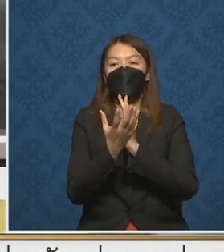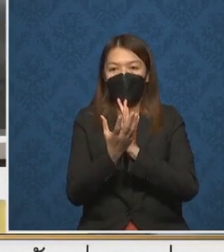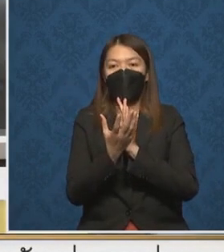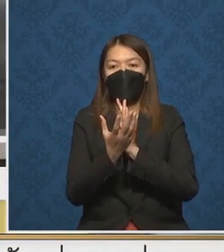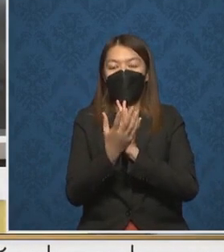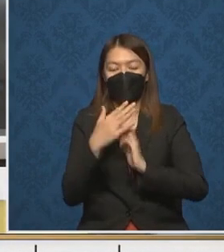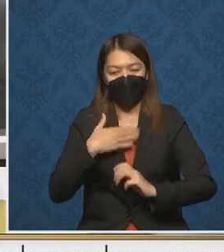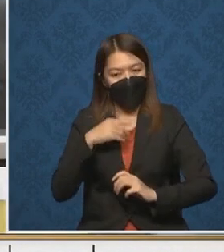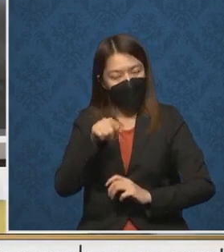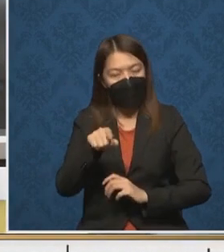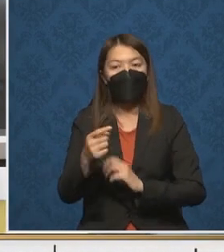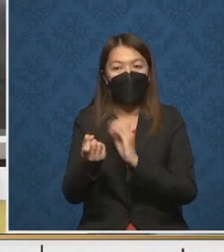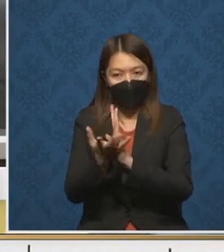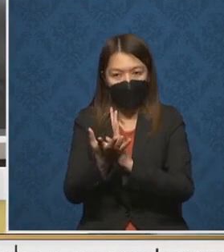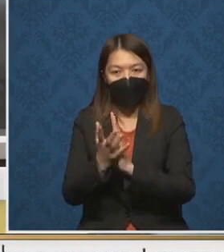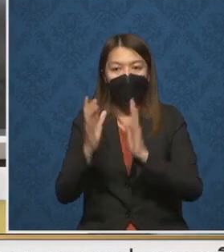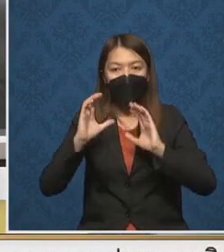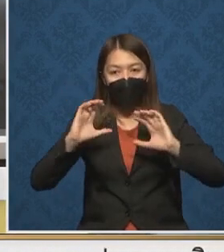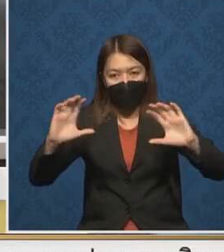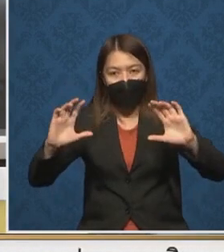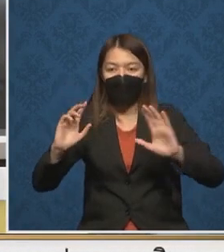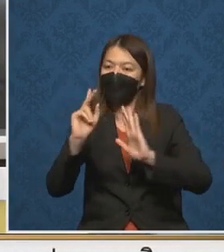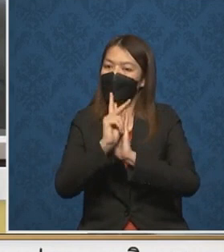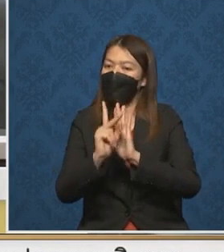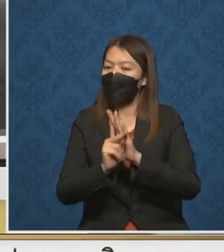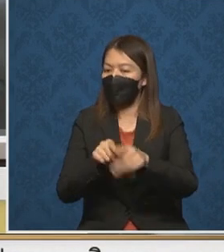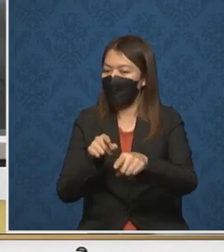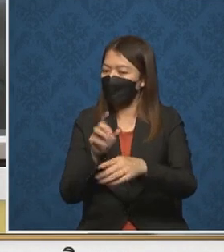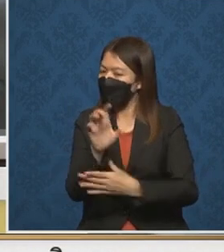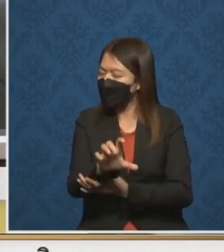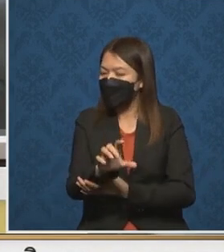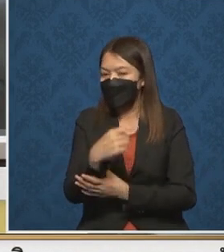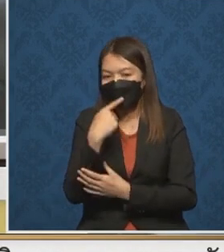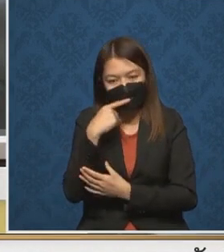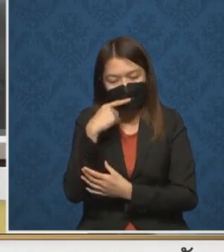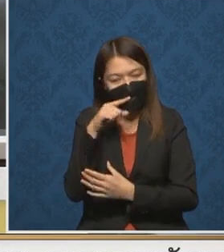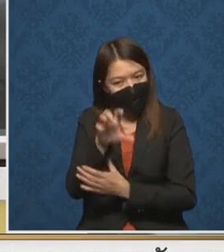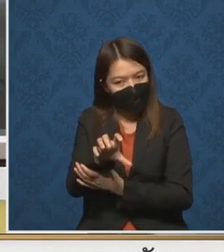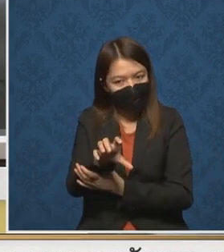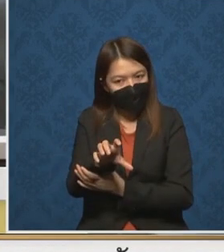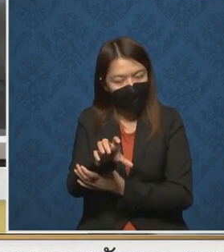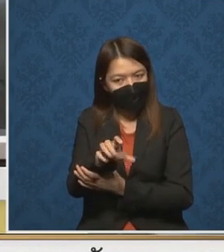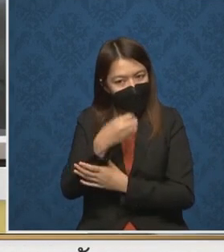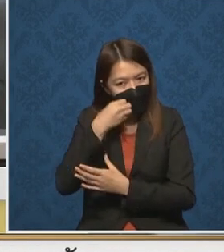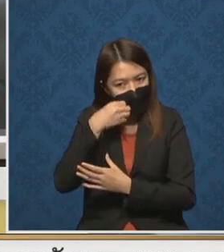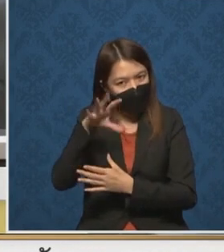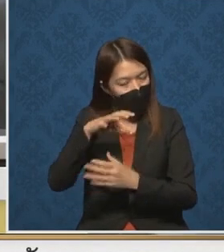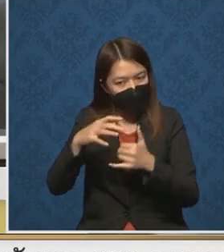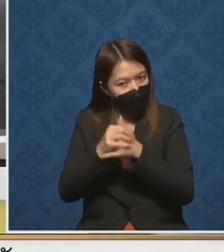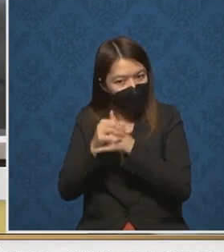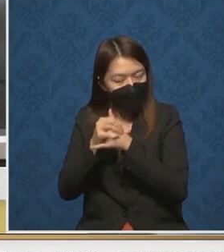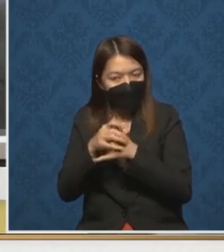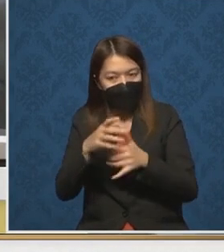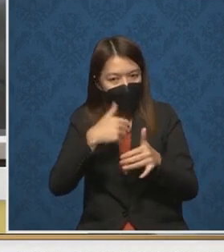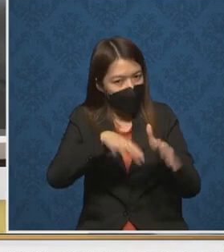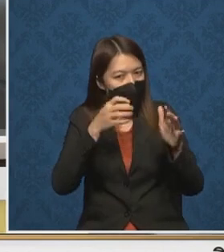มาเปผู้เสหาย รฐบาลใช้กฎหมายปิดปากบัครับพอจับแล้วก็บางครับให้เขาจะเดินทางกลับไม่ให้มาลองเรียน